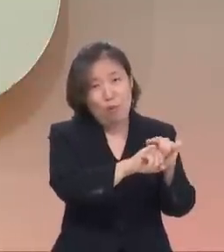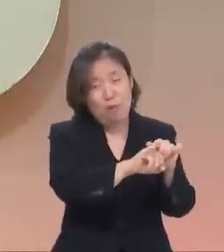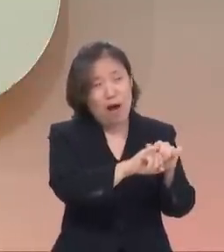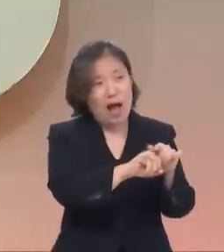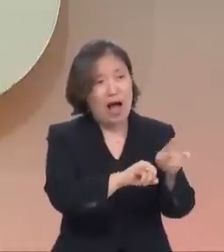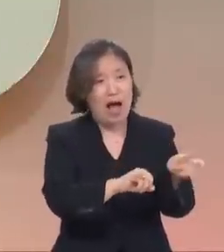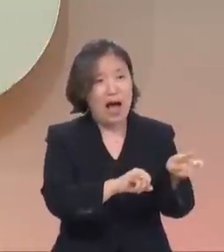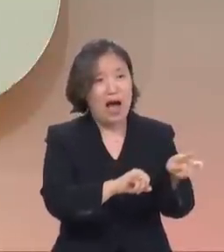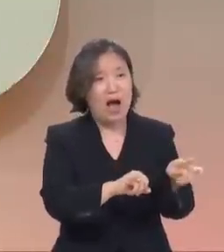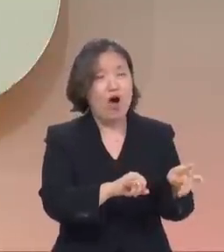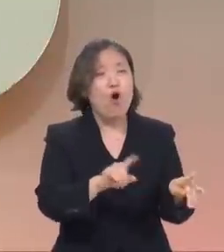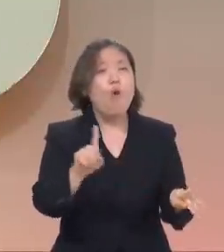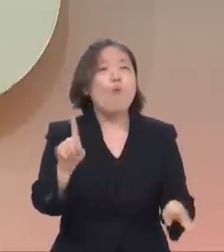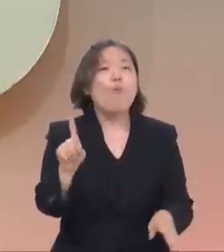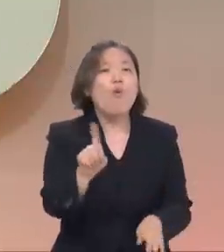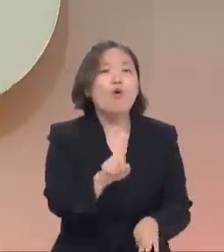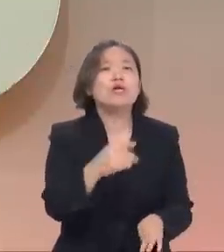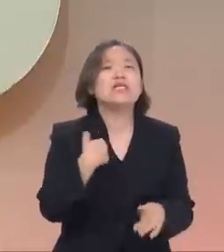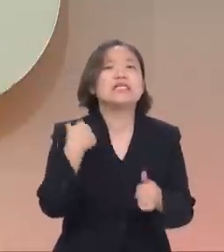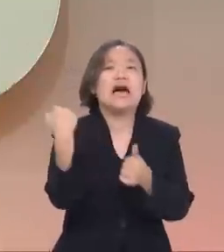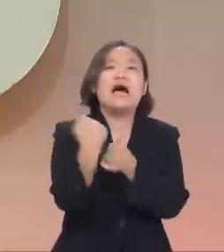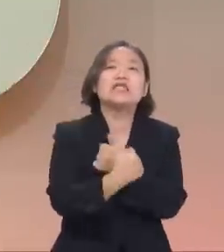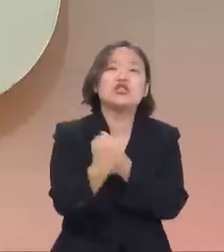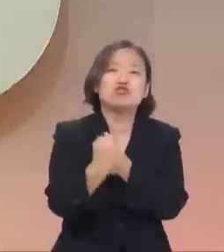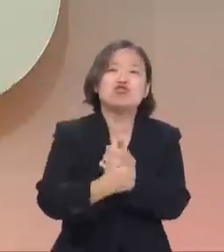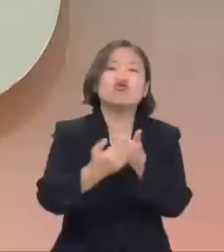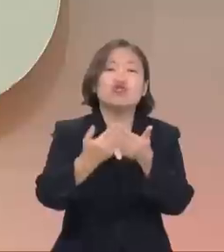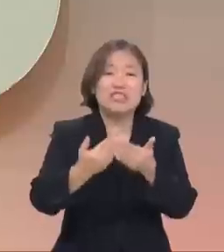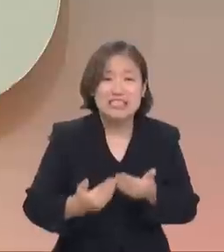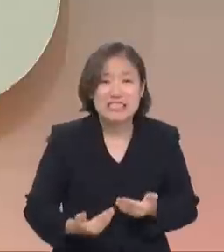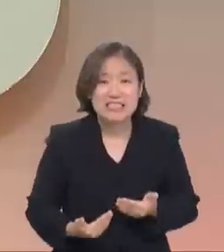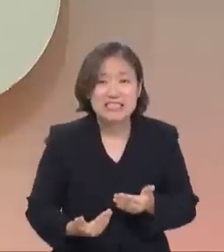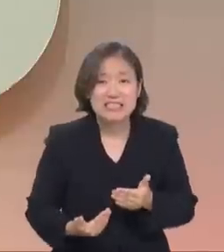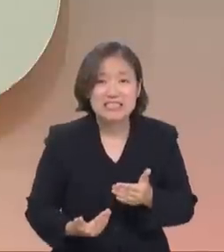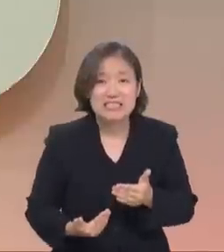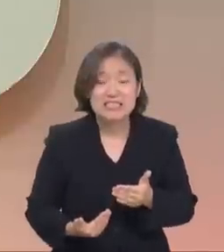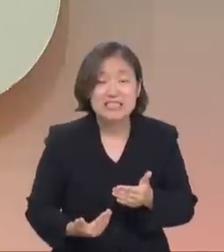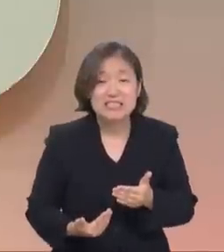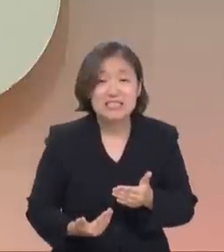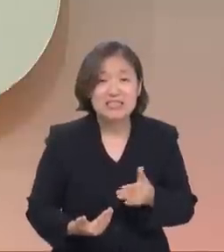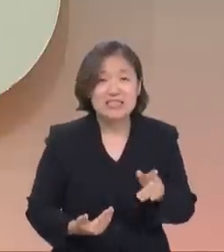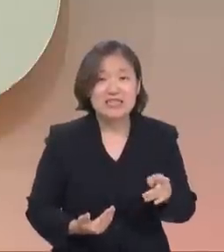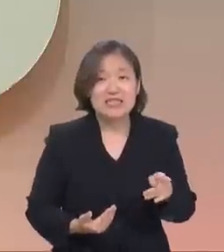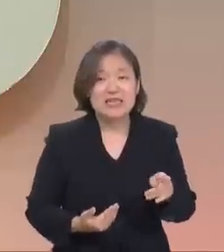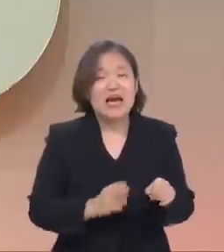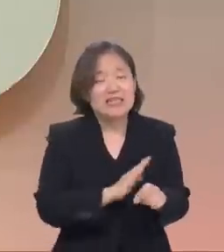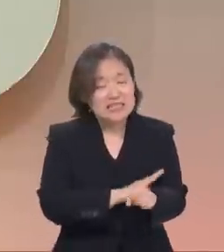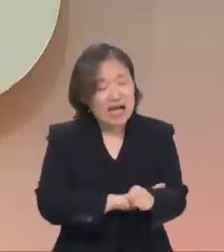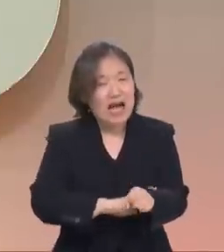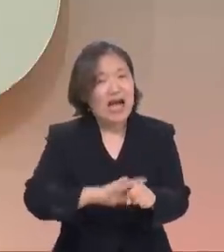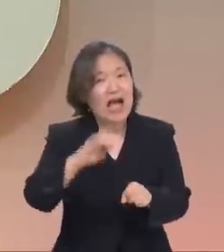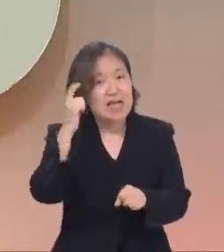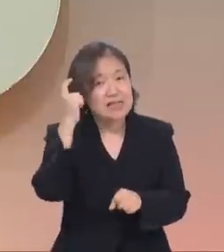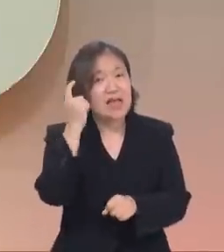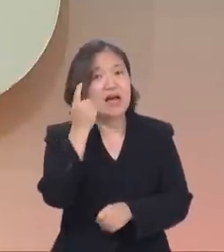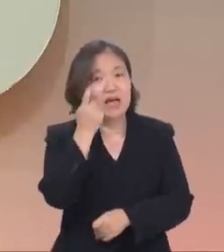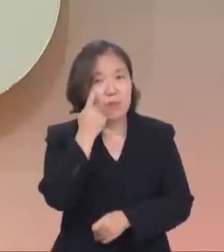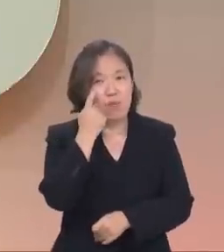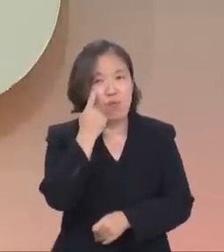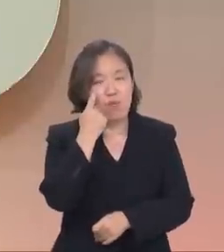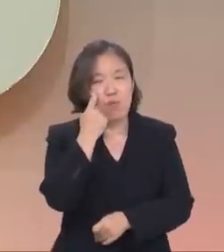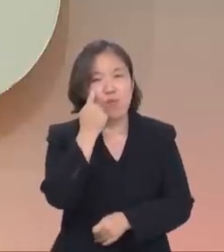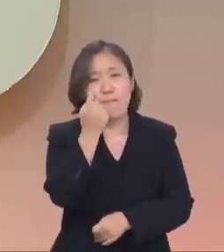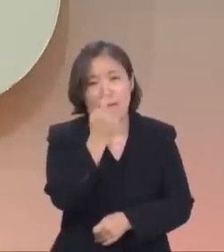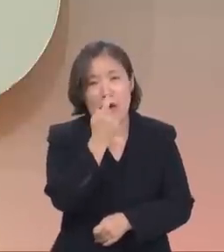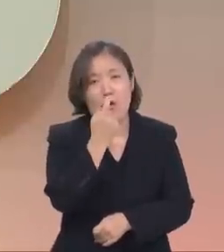무슨 살법을 하고 있는지 암세포가 들려주는 그 설법의 소리에 귀를 기울여 보십시오